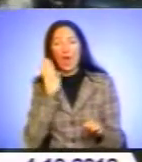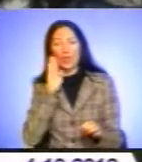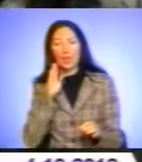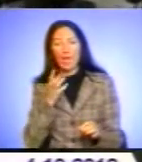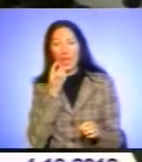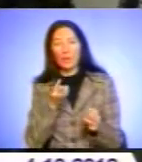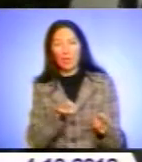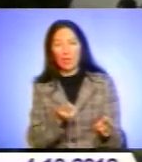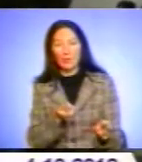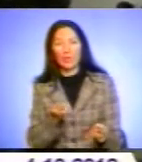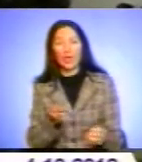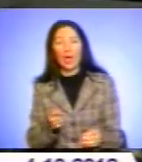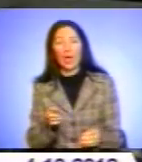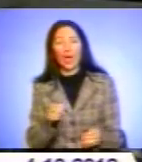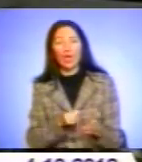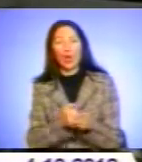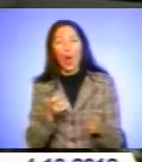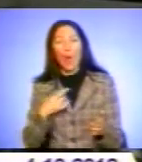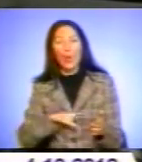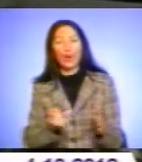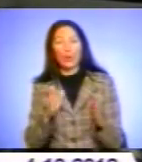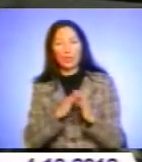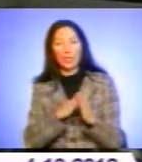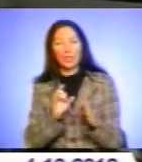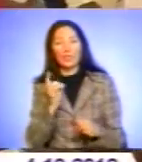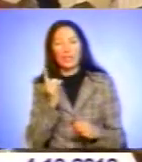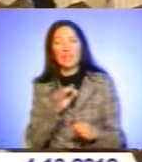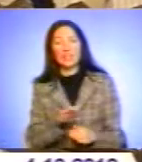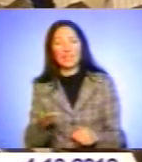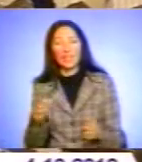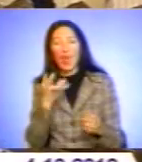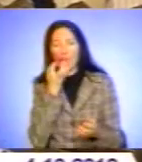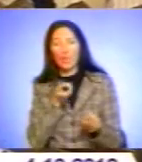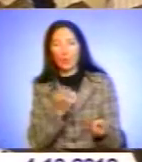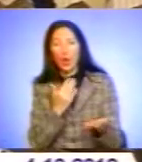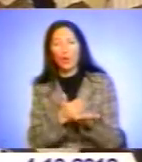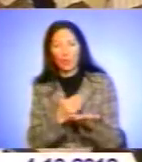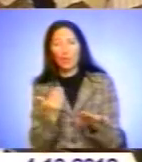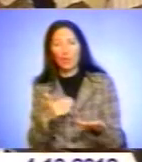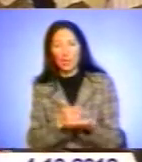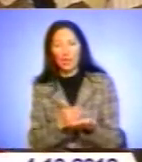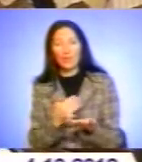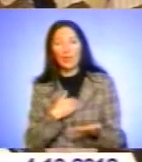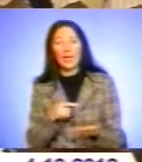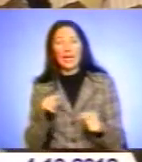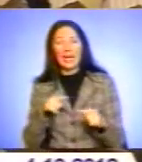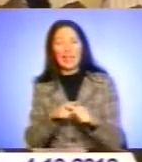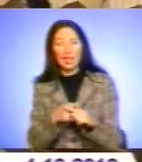до пологових будинків дитячих садків тепло уже подається. Ми технологічно до зими